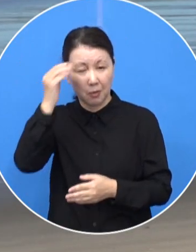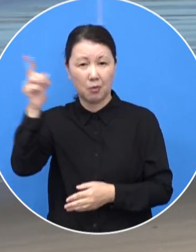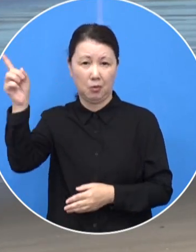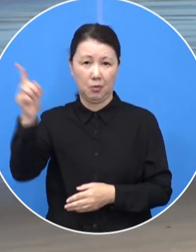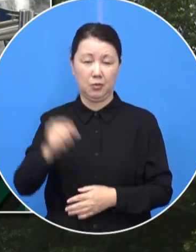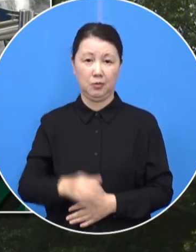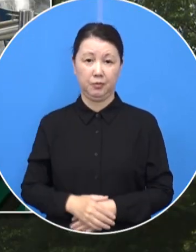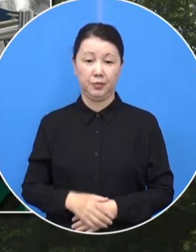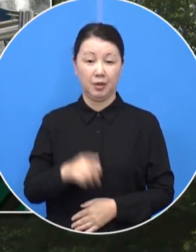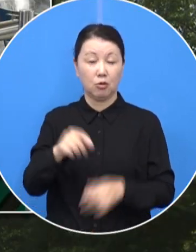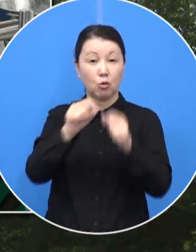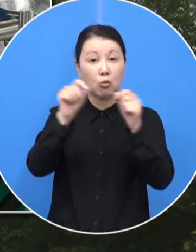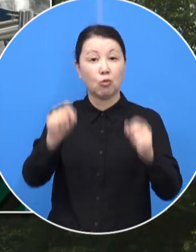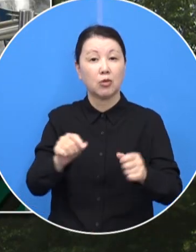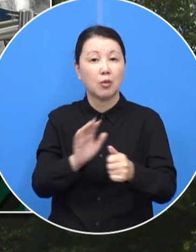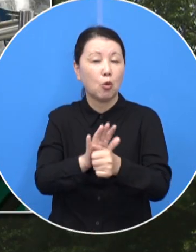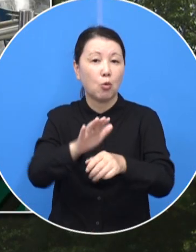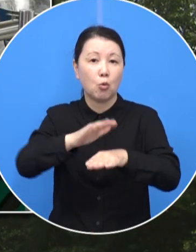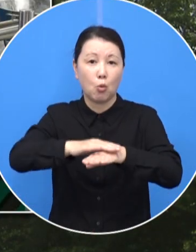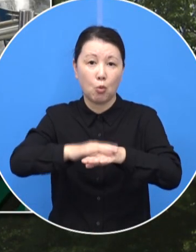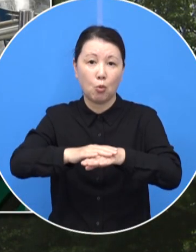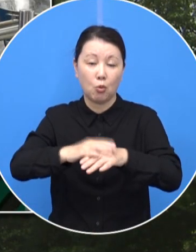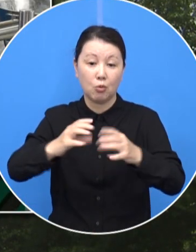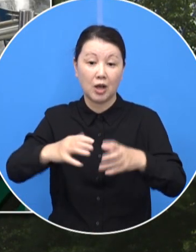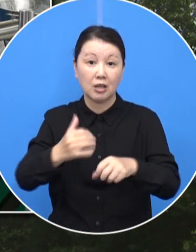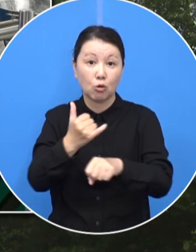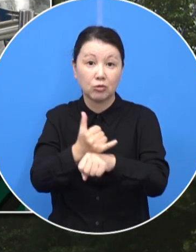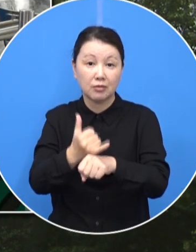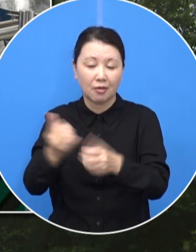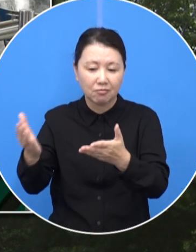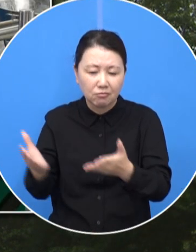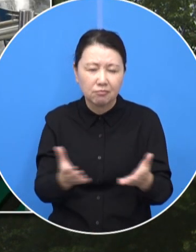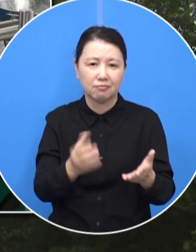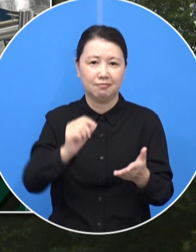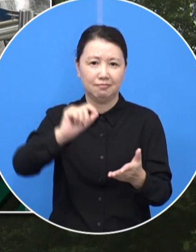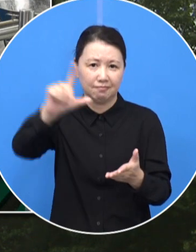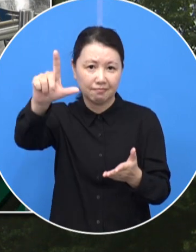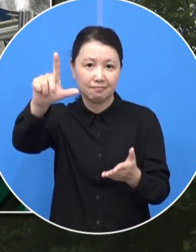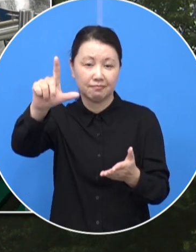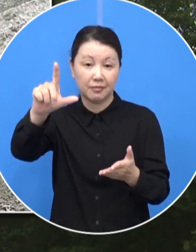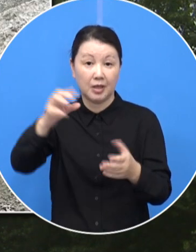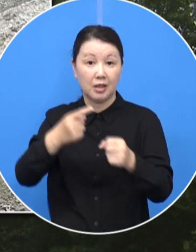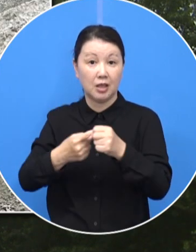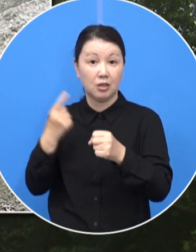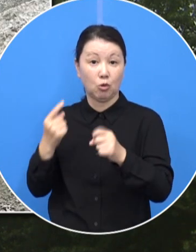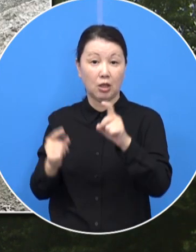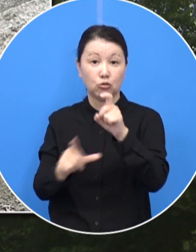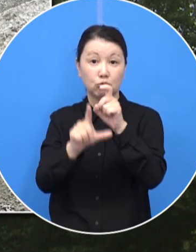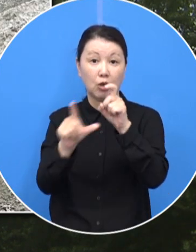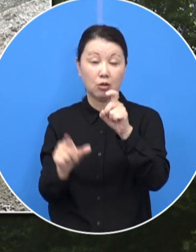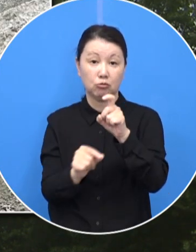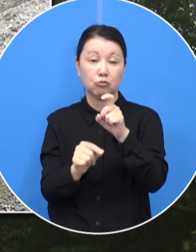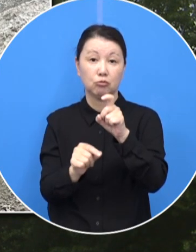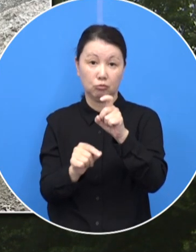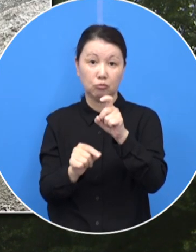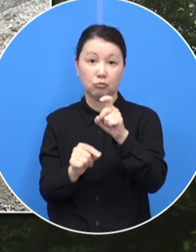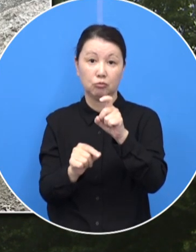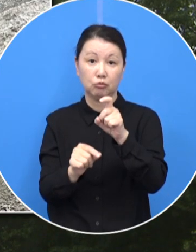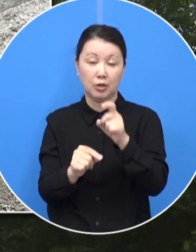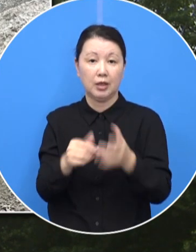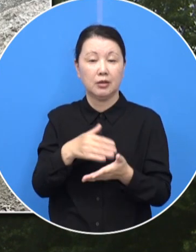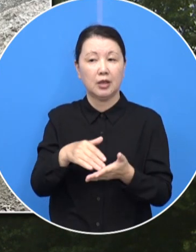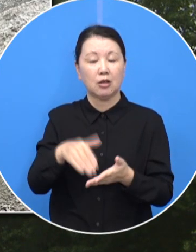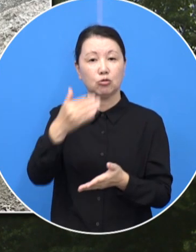。この問題を補う形で外国人材の受け入れが増加していて、2022年10月時点